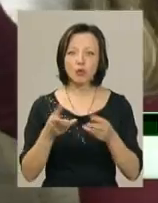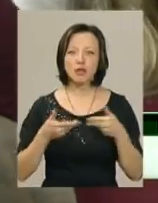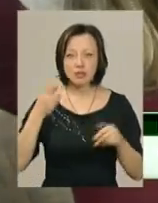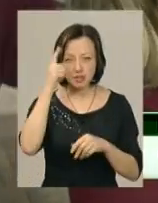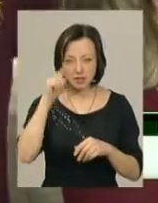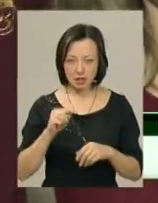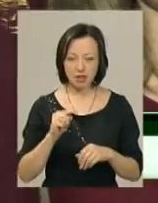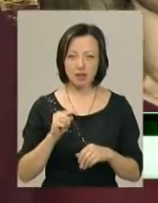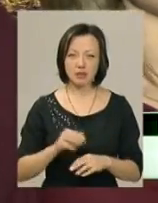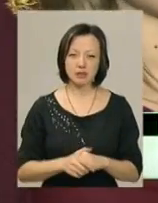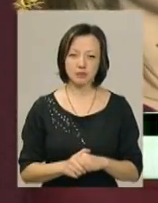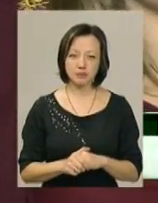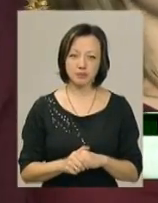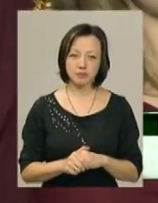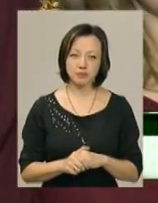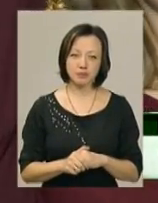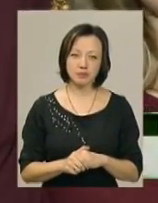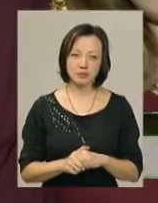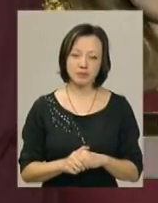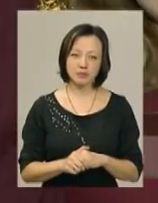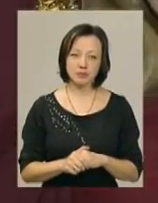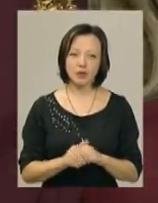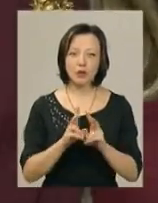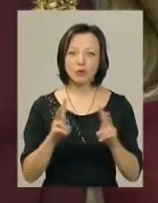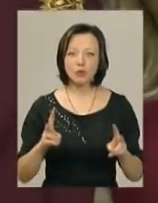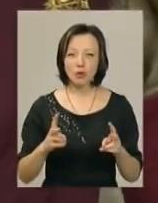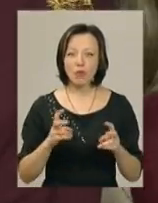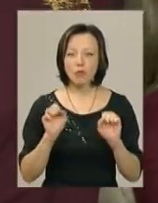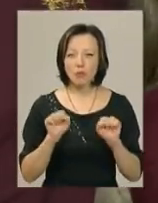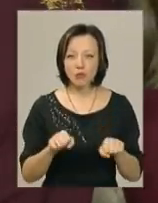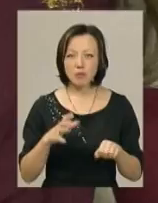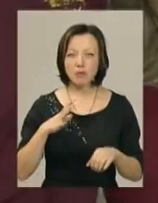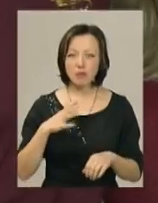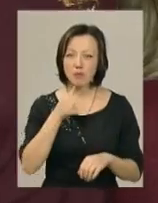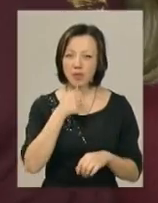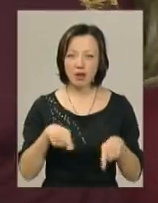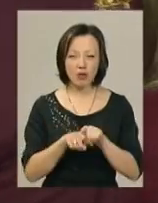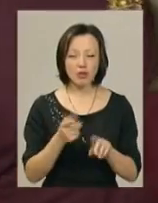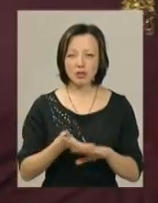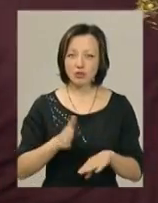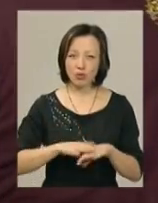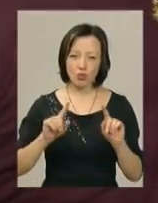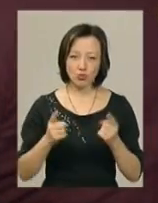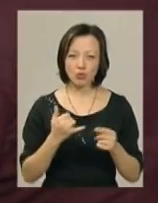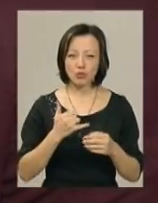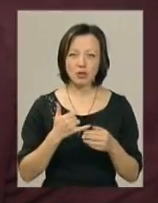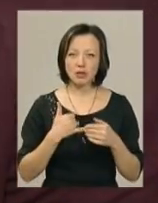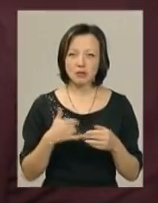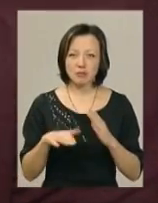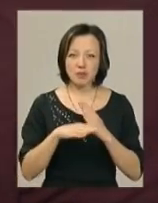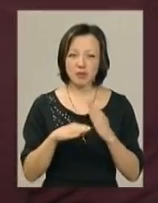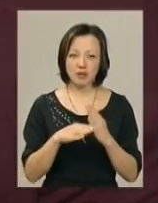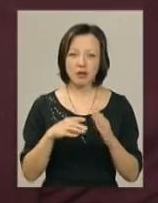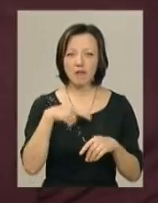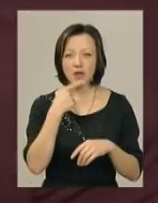хто переживати можна таке, тому що це дуже важливо. У нас ніхто не може допомогти,